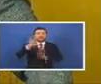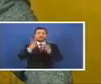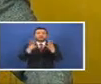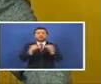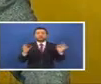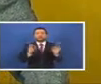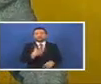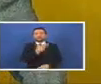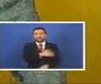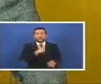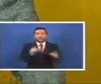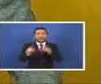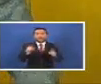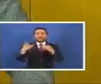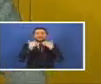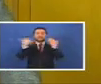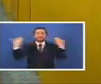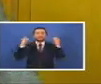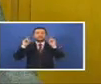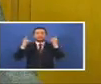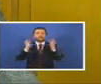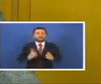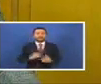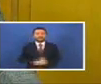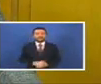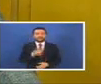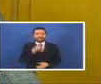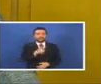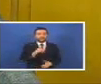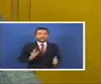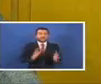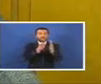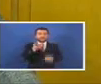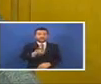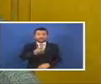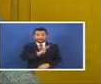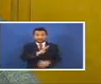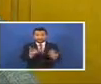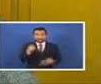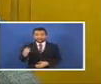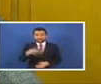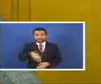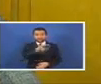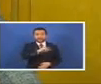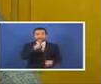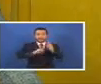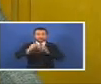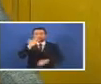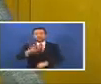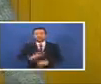sönüyor. Hani yargı? Peki buna itiraz hakkı var mı bu kadre uğrayanların?